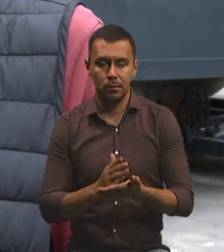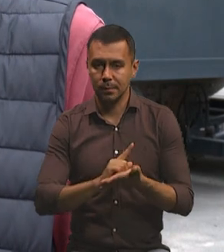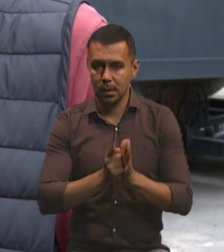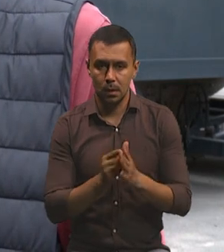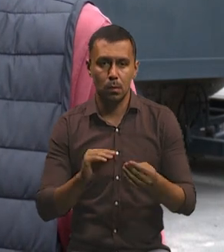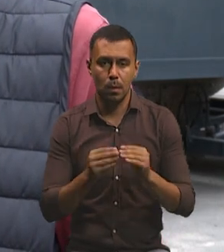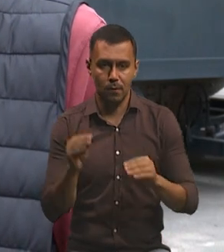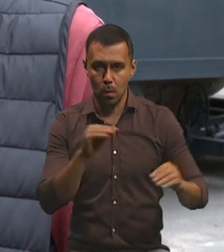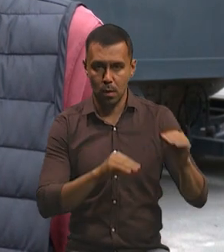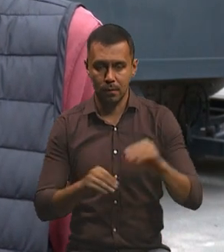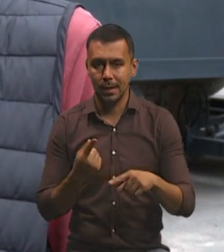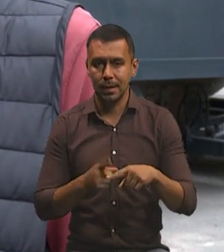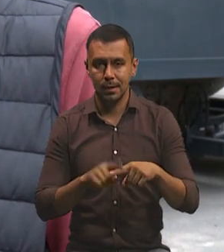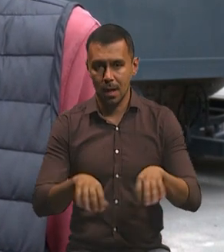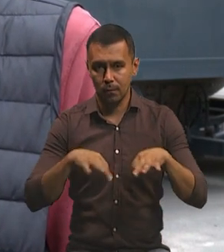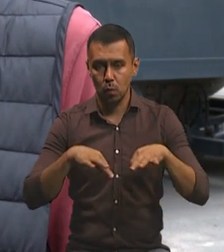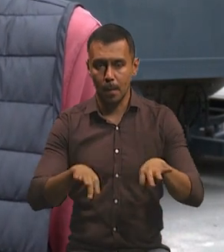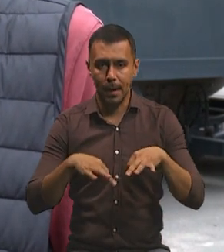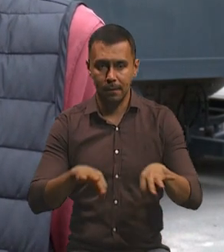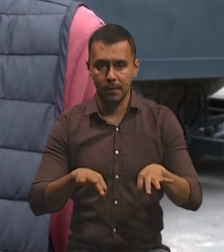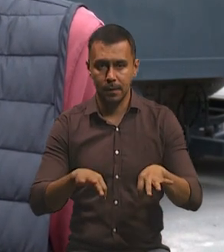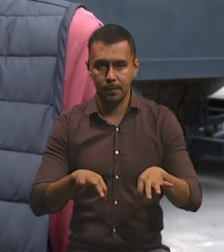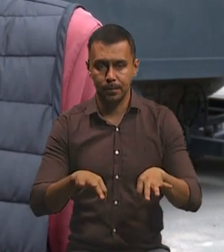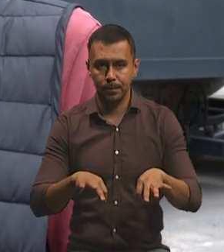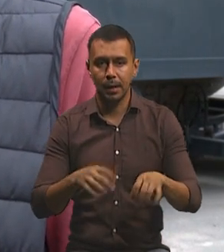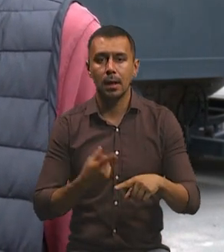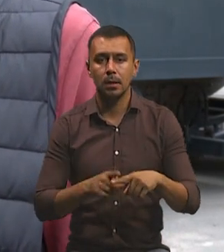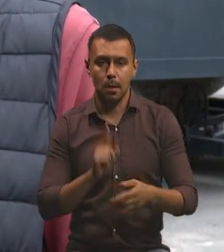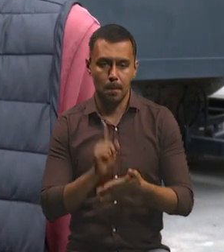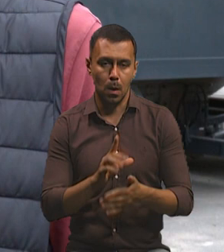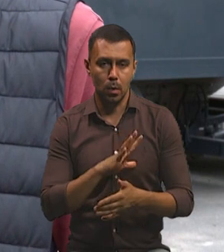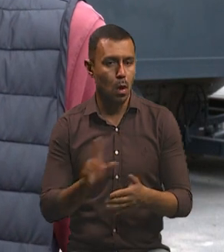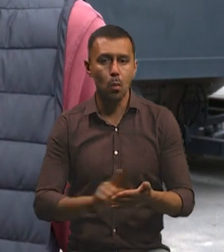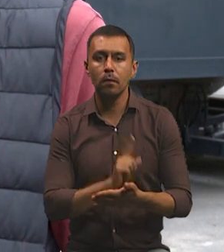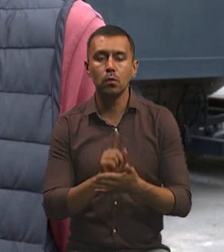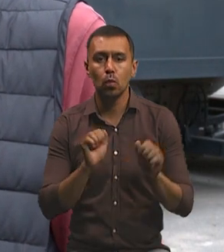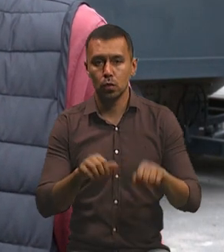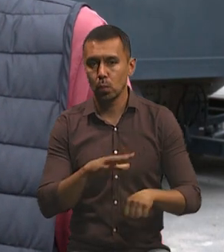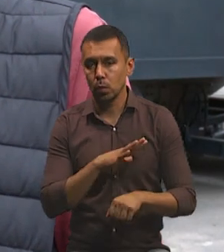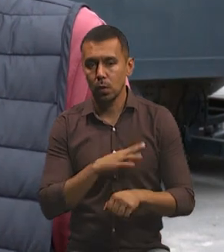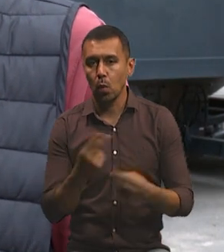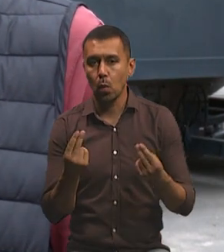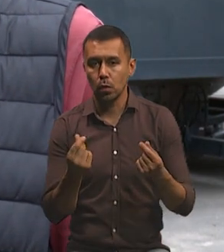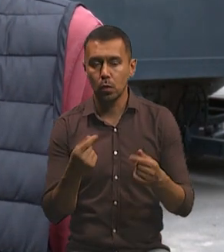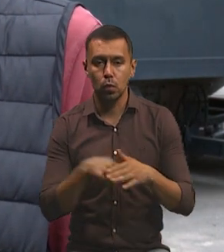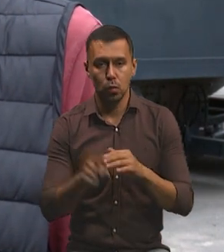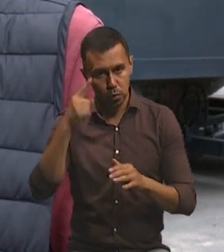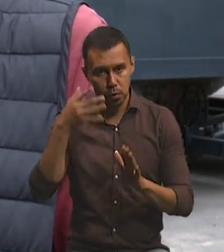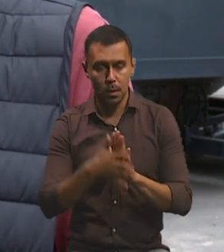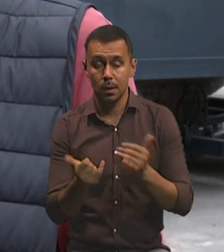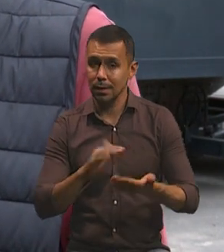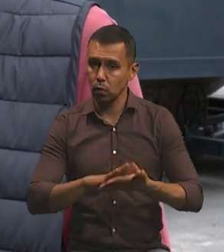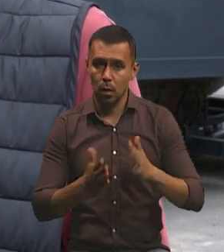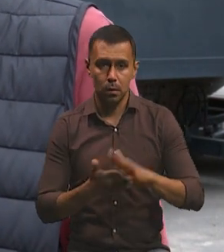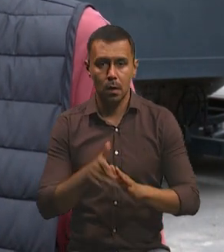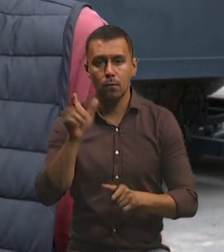проблема в комплектуванні даних автомобілів. Ну і це має бути не обов'язково, можуть бути кошти, тому що зрозуміло, зараз ситуація